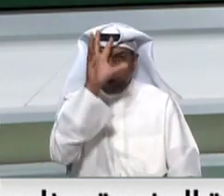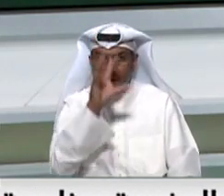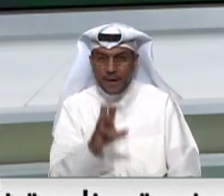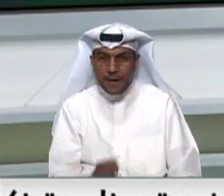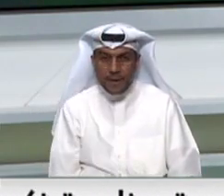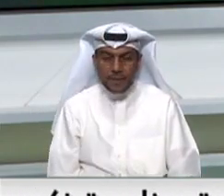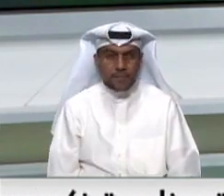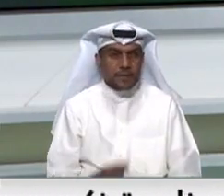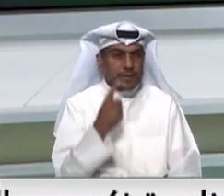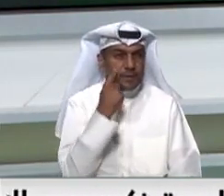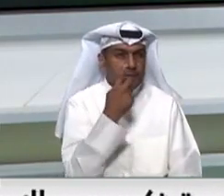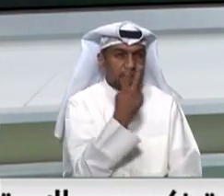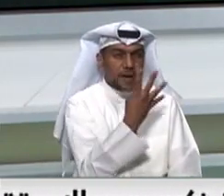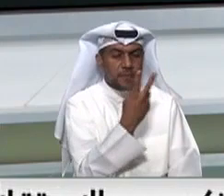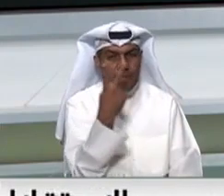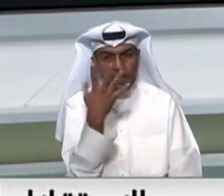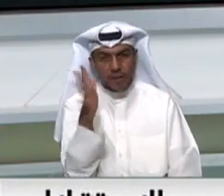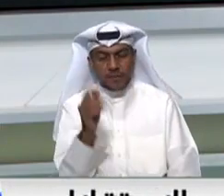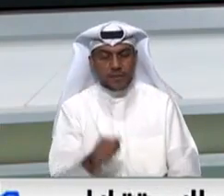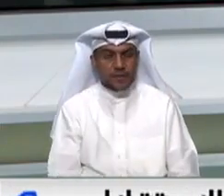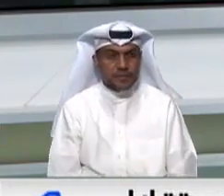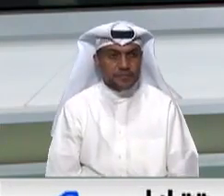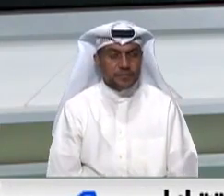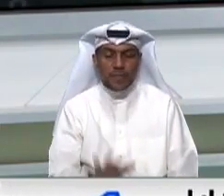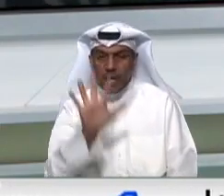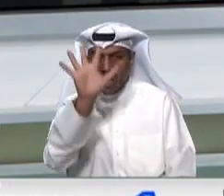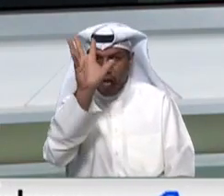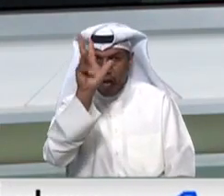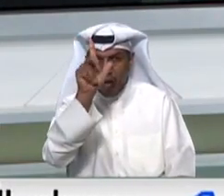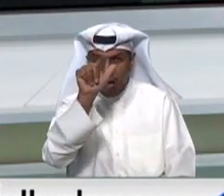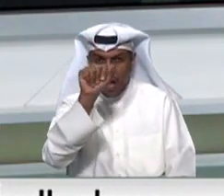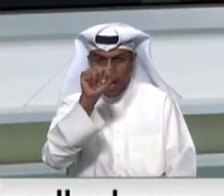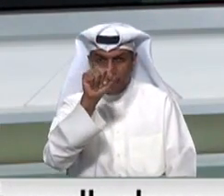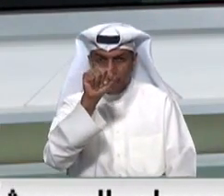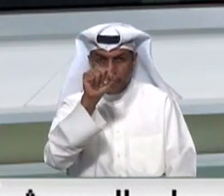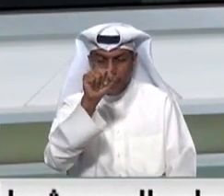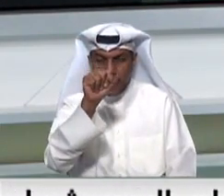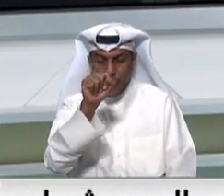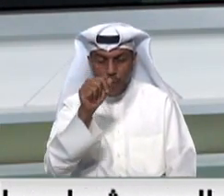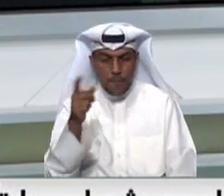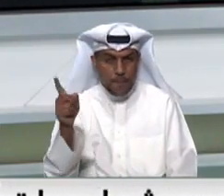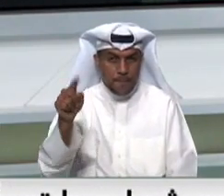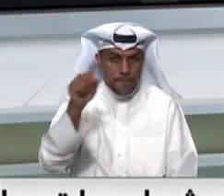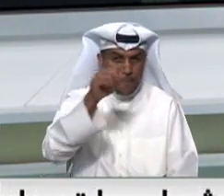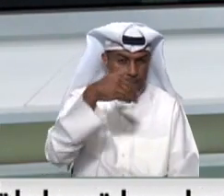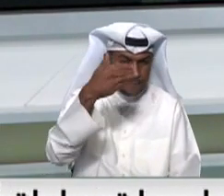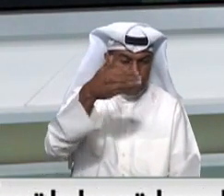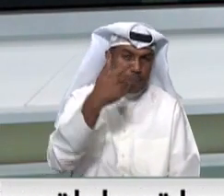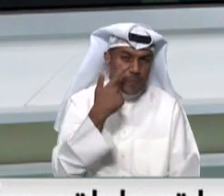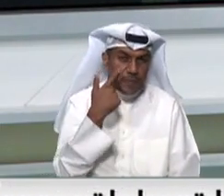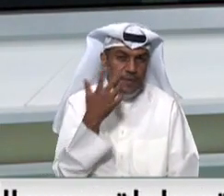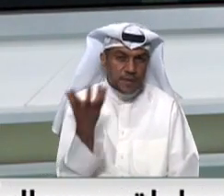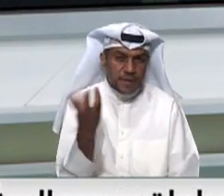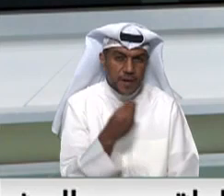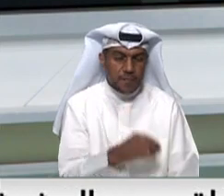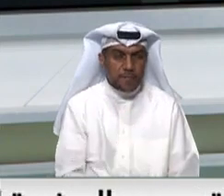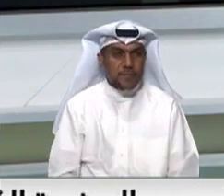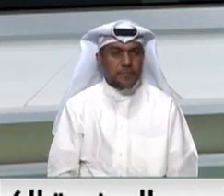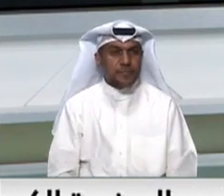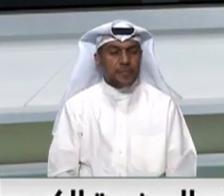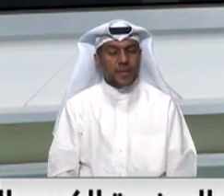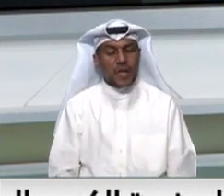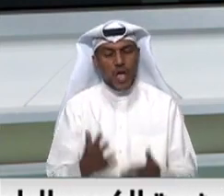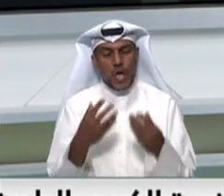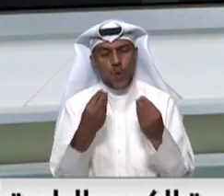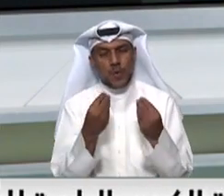الساعة 4:52 دقيقة. بالنسبة للطقس المتوقع لمدينة الكويت خلال 5 أيام القادمة بمشيئة الله، نظام جوي